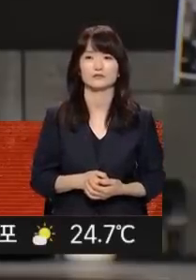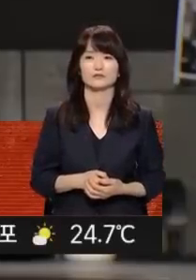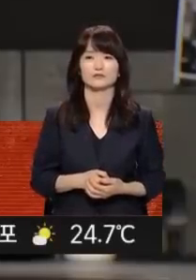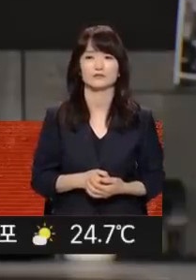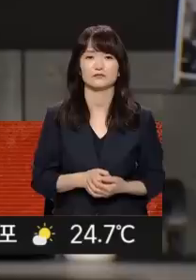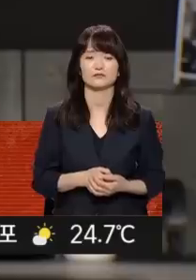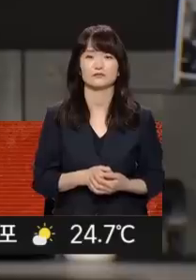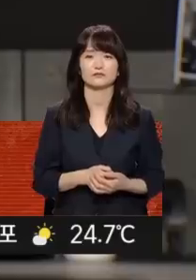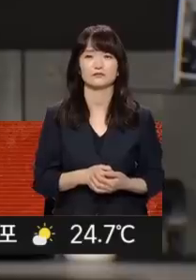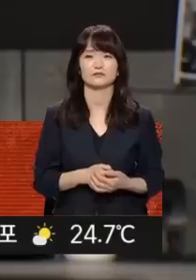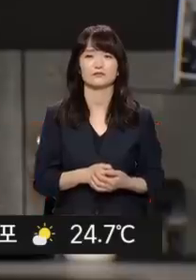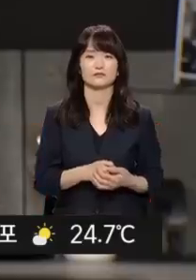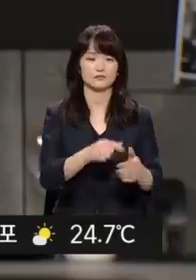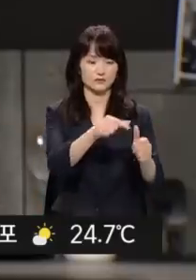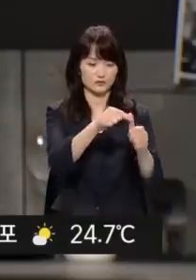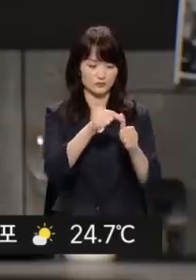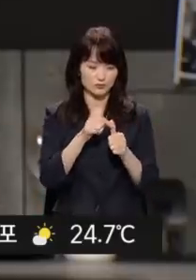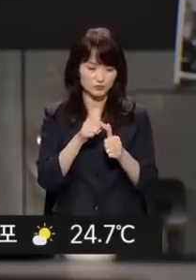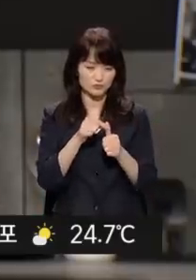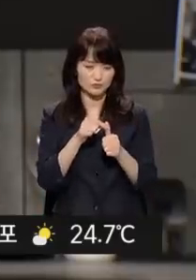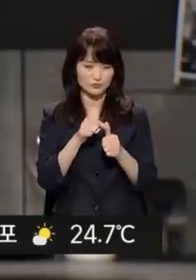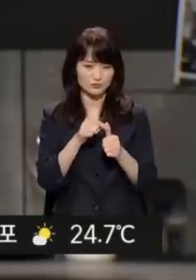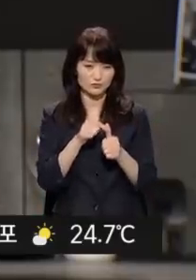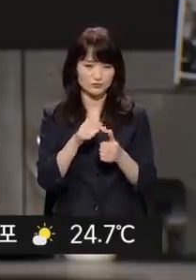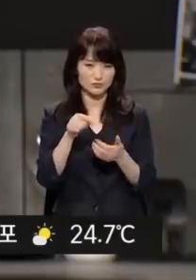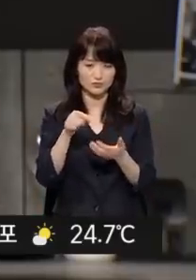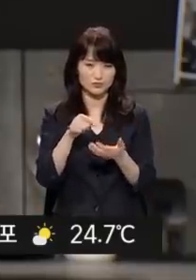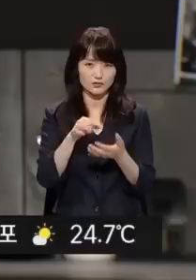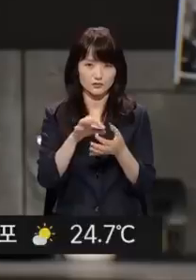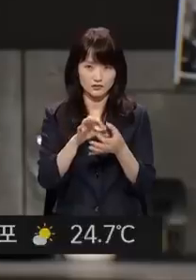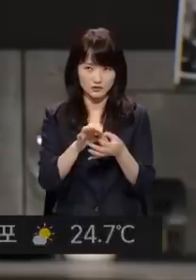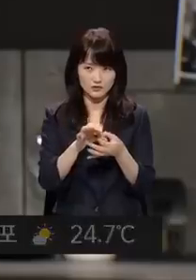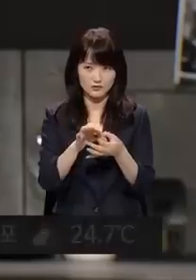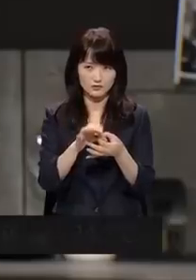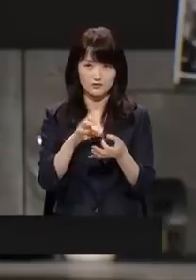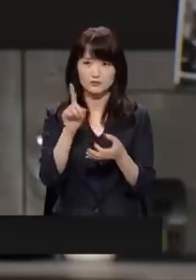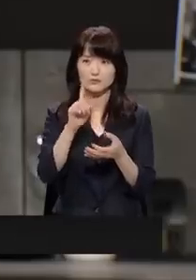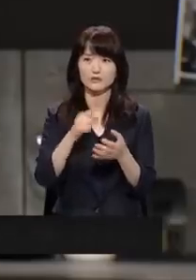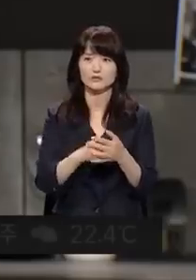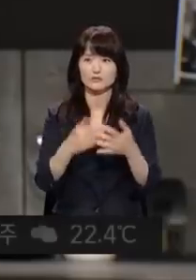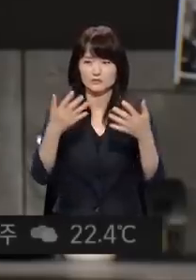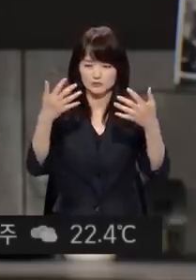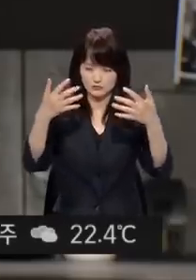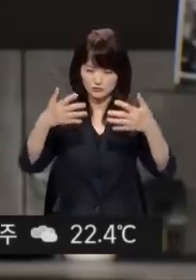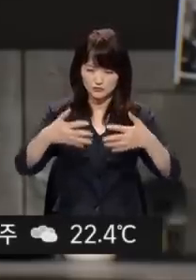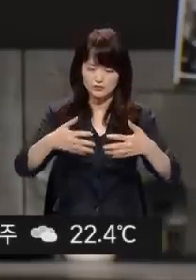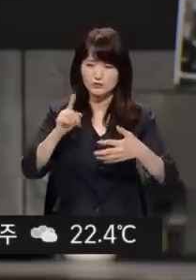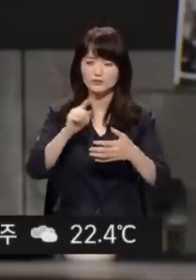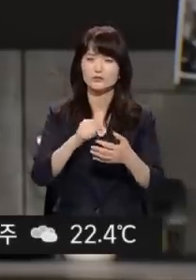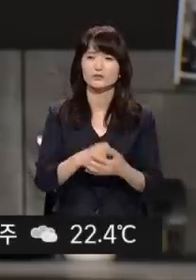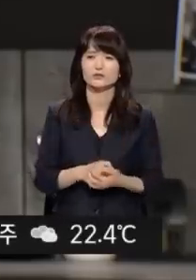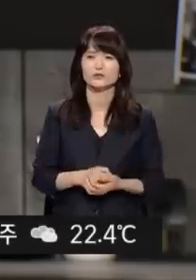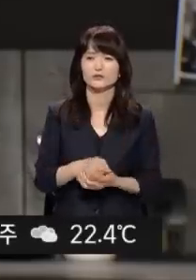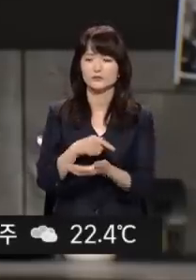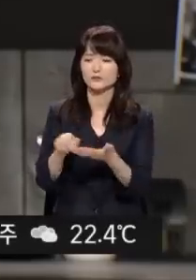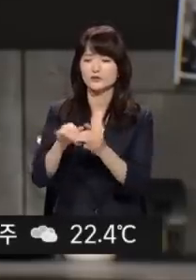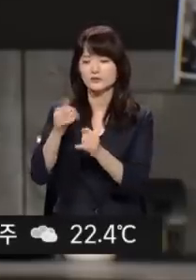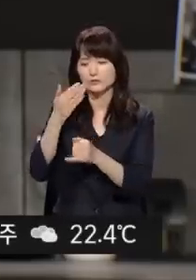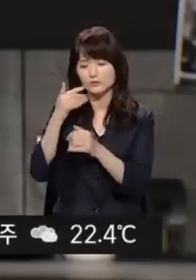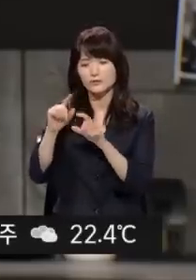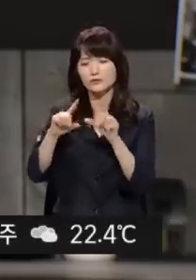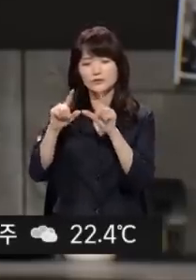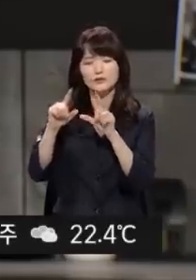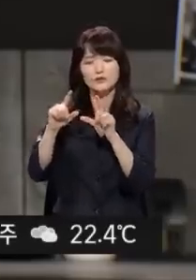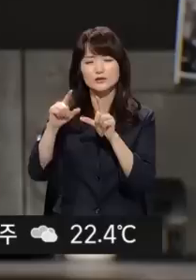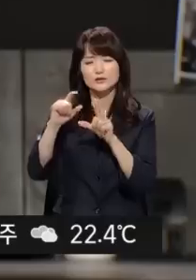구제청구권이라는게 우리 형법상의 기본권이기도 하고 법적으로도 있긴 한데 문제는 요건이요 생기의 유지가 안 될 피해자가 생기지가 안 될